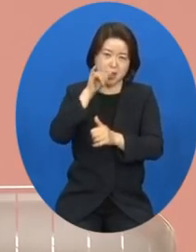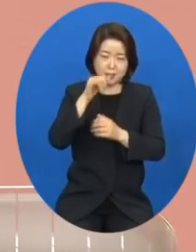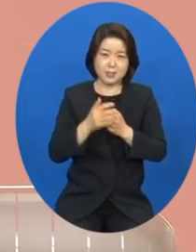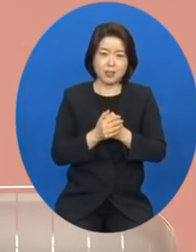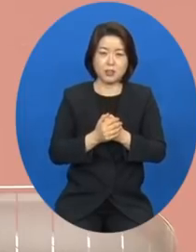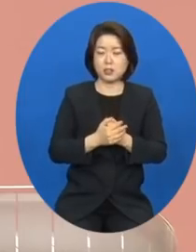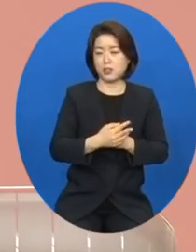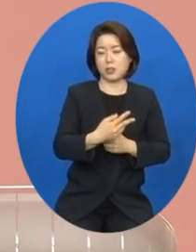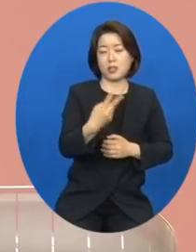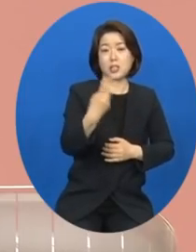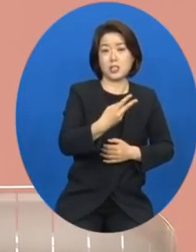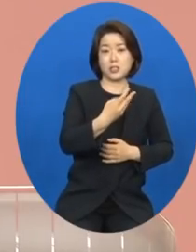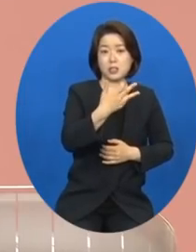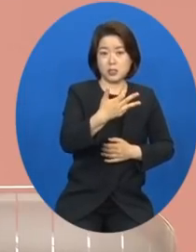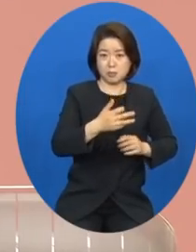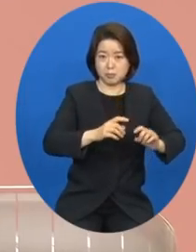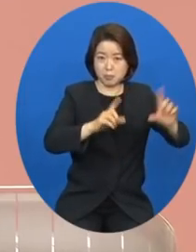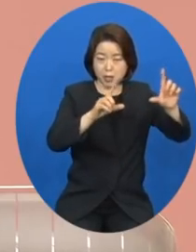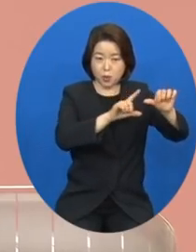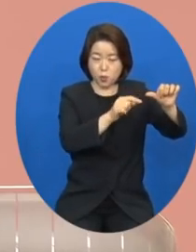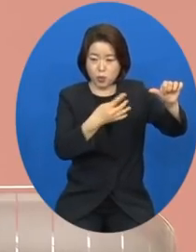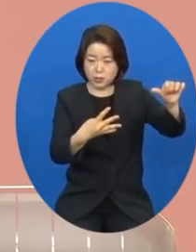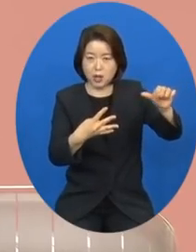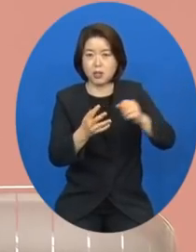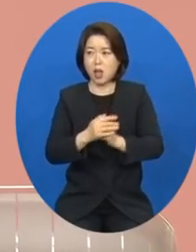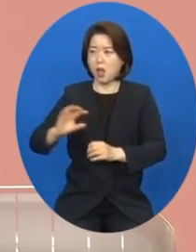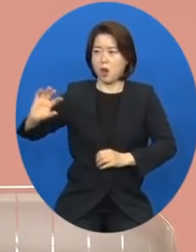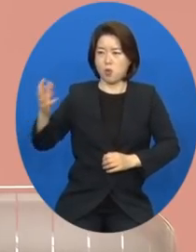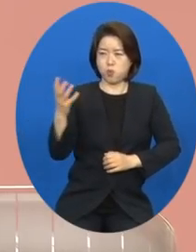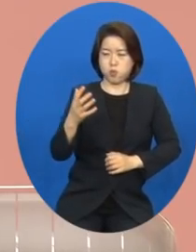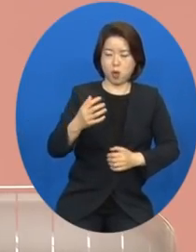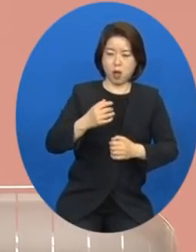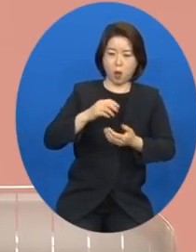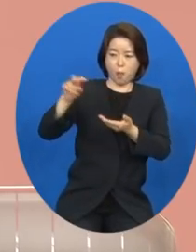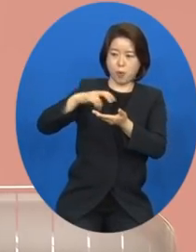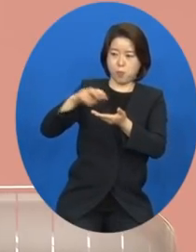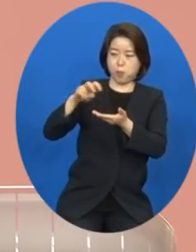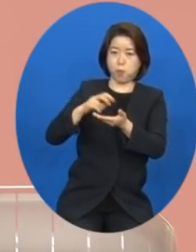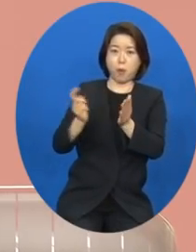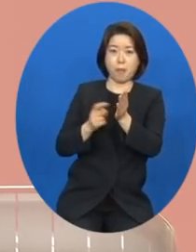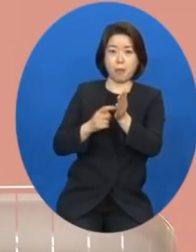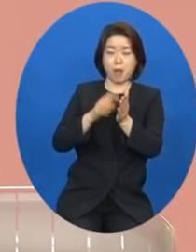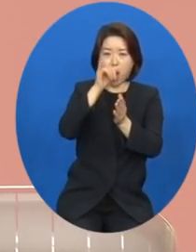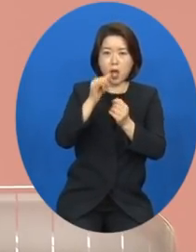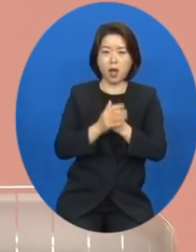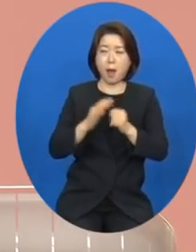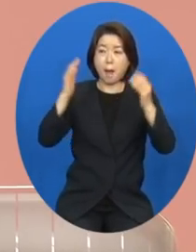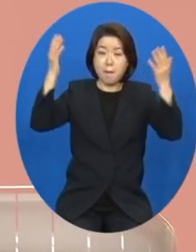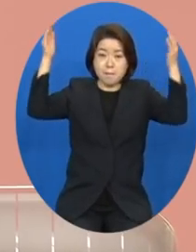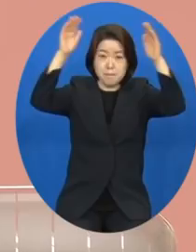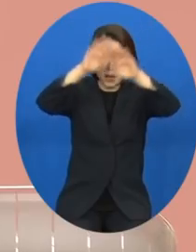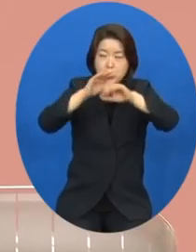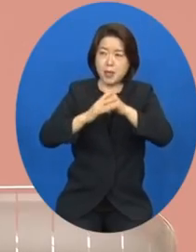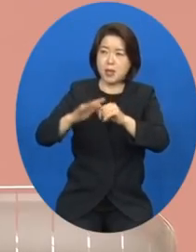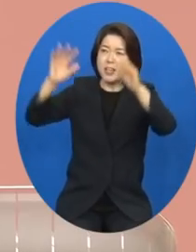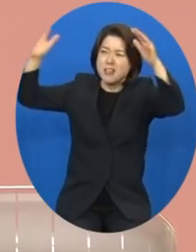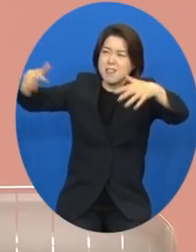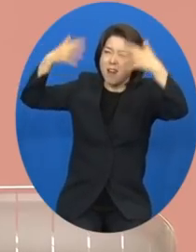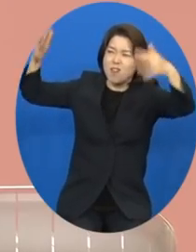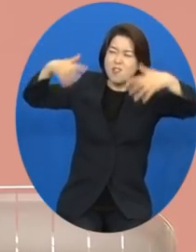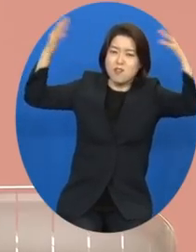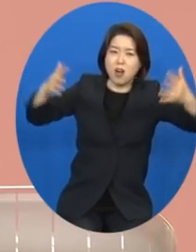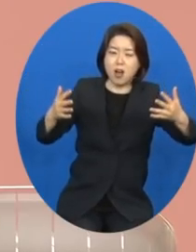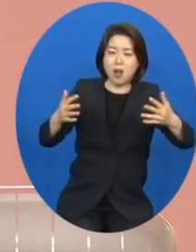4일에 저희가 살던 지역의 톤 외에도 경보가 울렸습니다 밤이었어요 비바람이 세차게 불어 줍니다 보통 비하하는